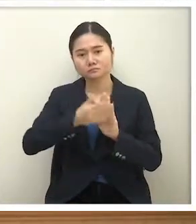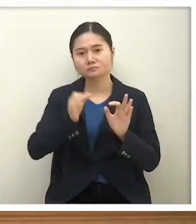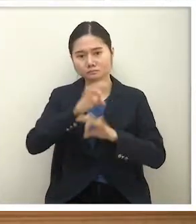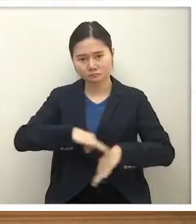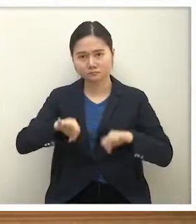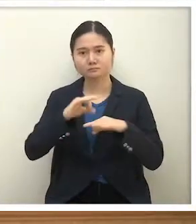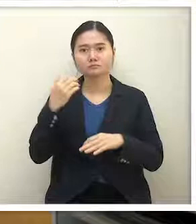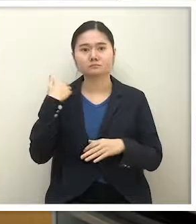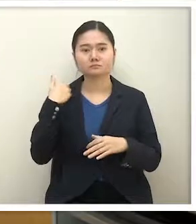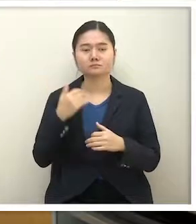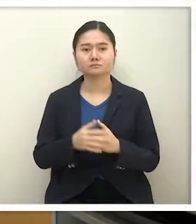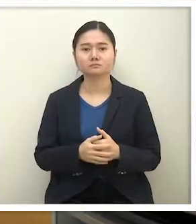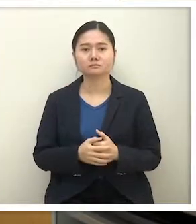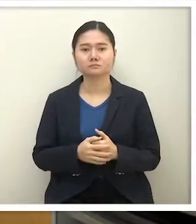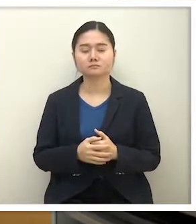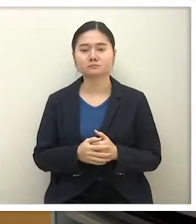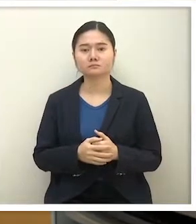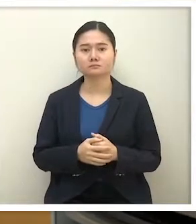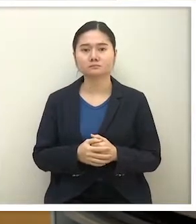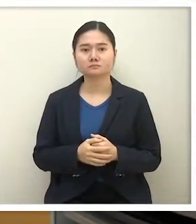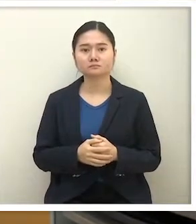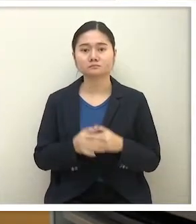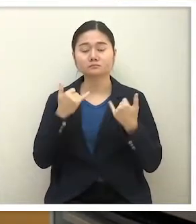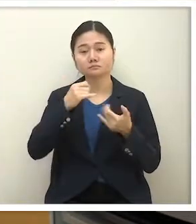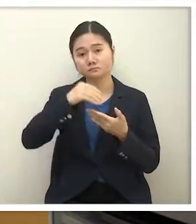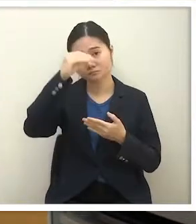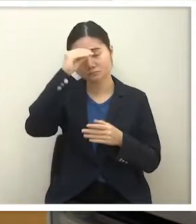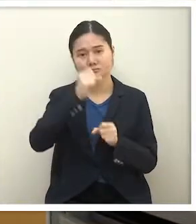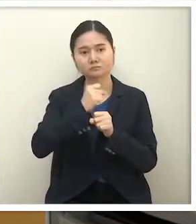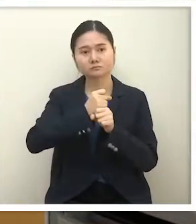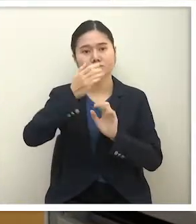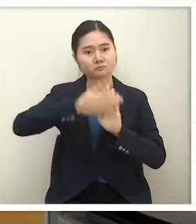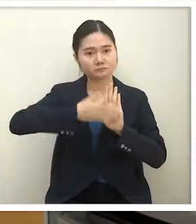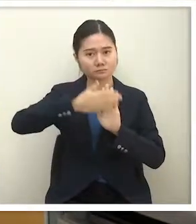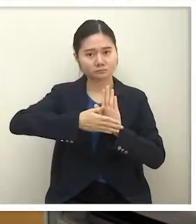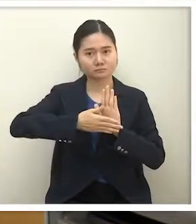มควรนะครับในหน่วยนี้เราจะมาเรียนเรื่องการทำฉากกัน